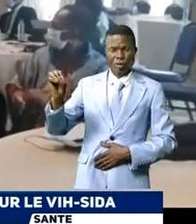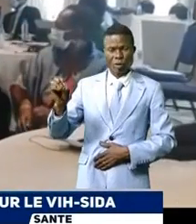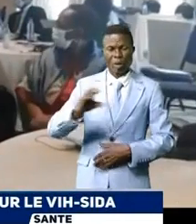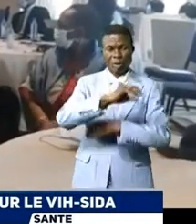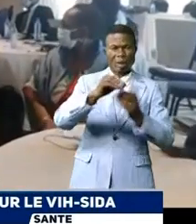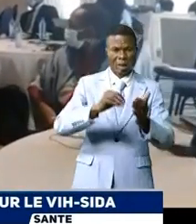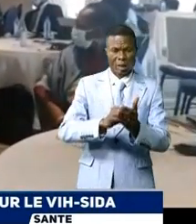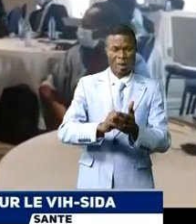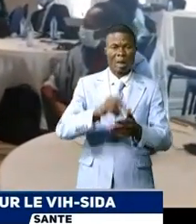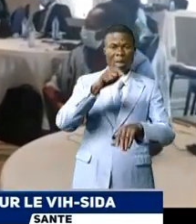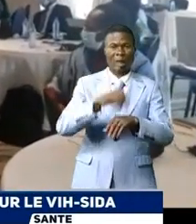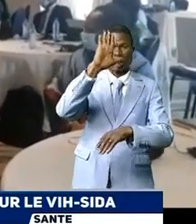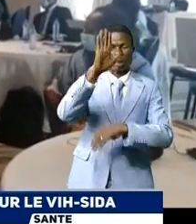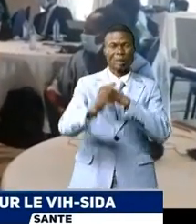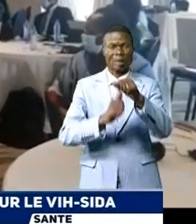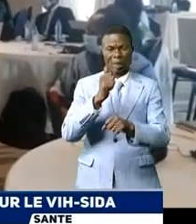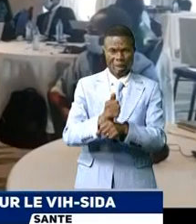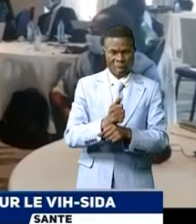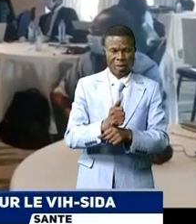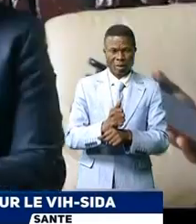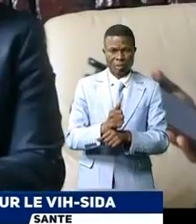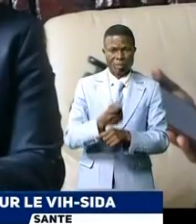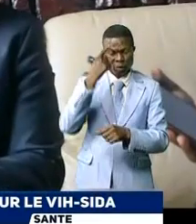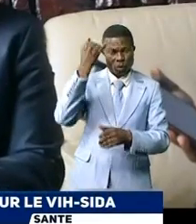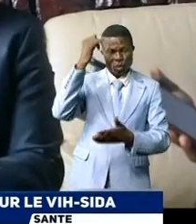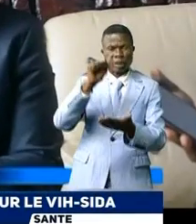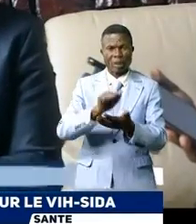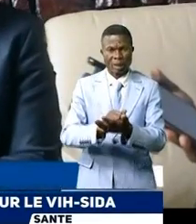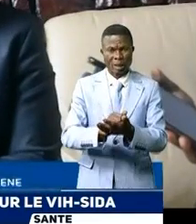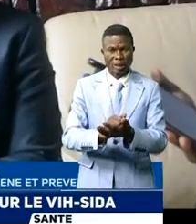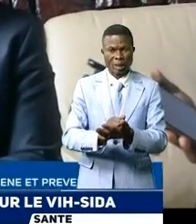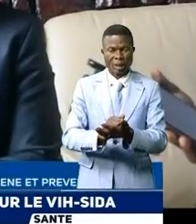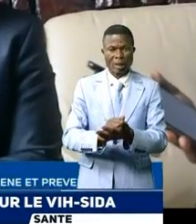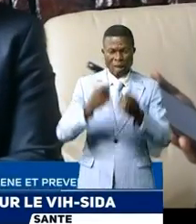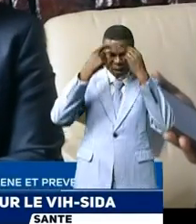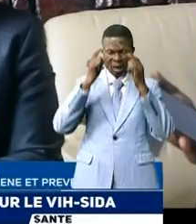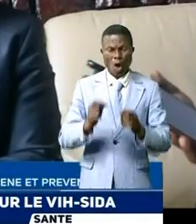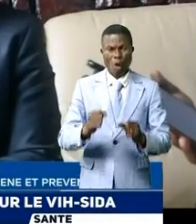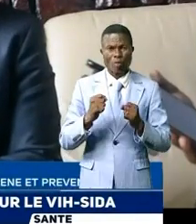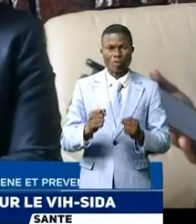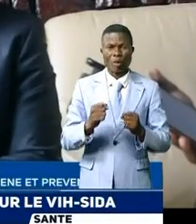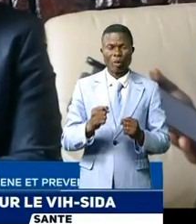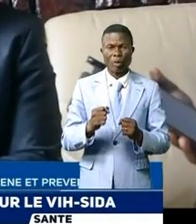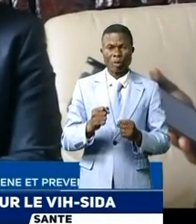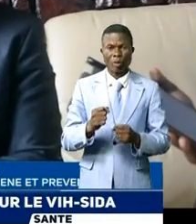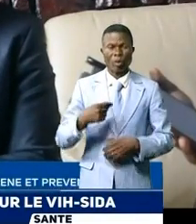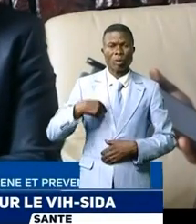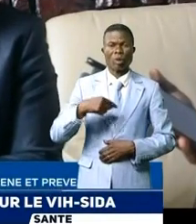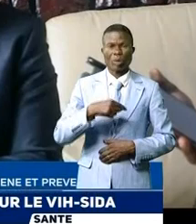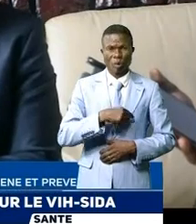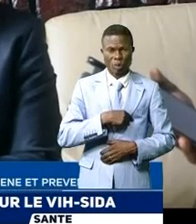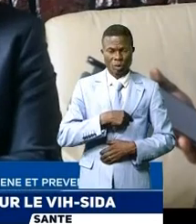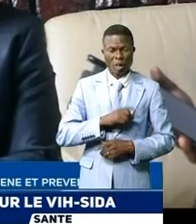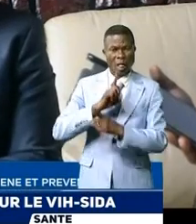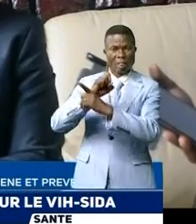Centre pour un mandat de 5 ans. Dans cet élan de détermination que nous allons